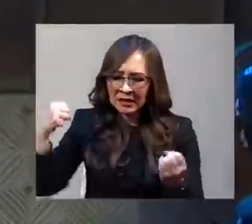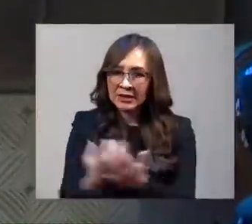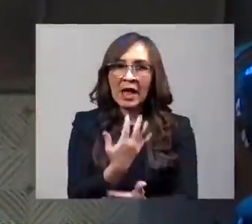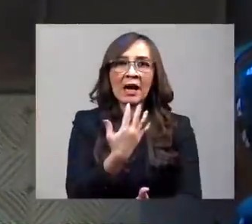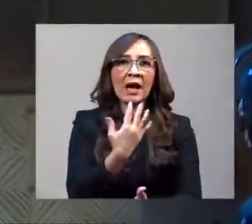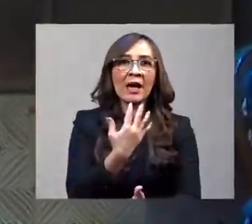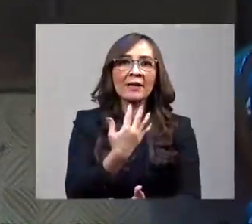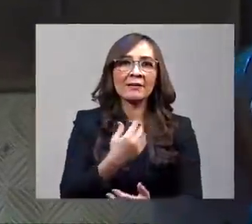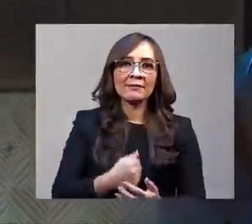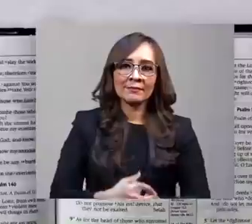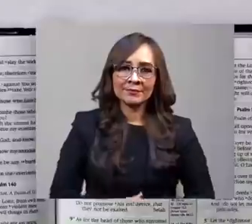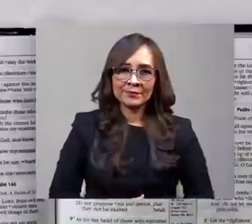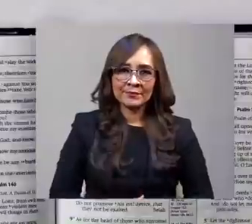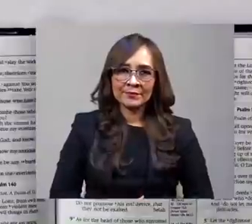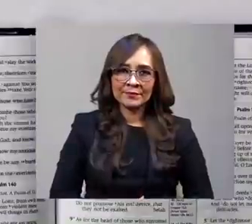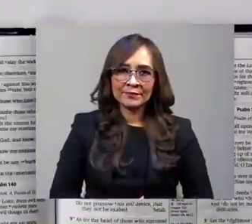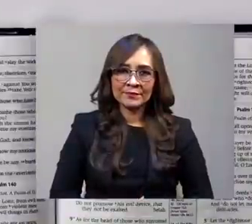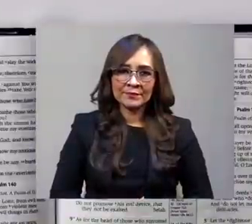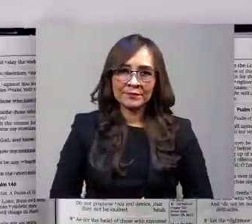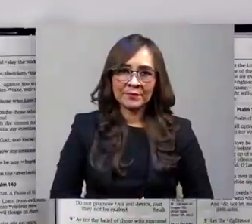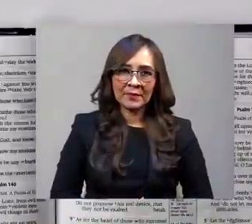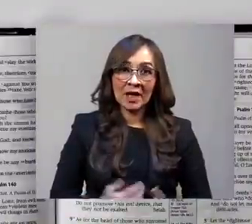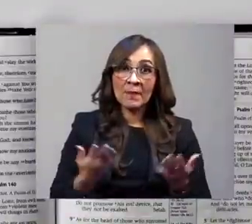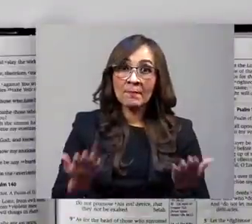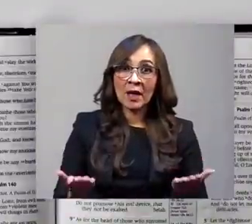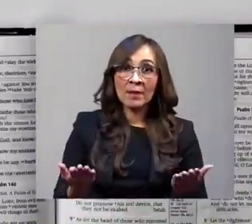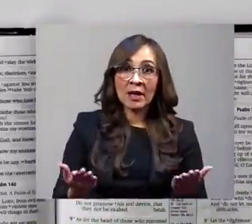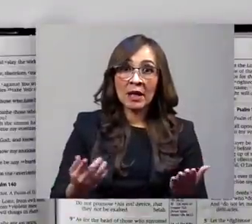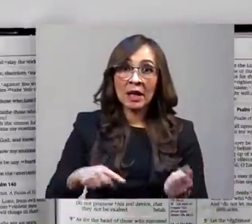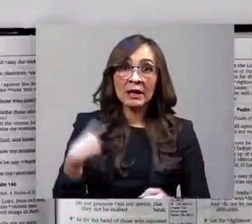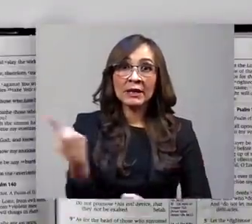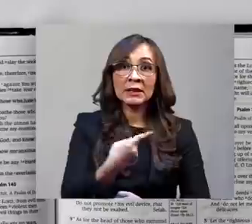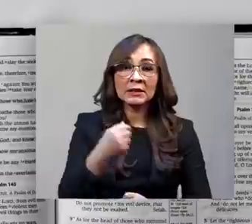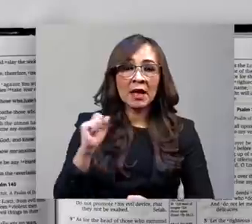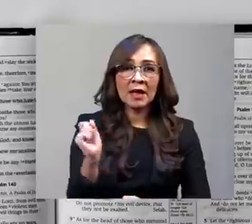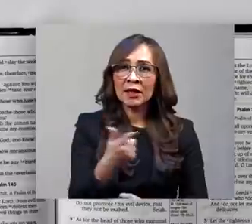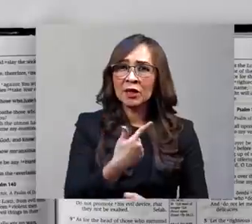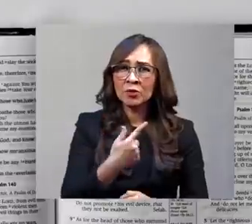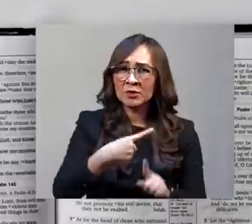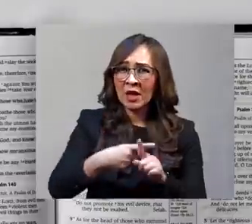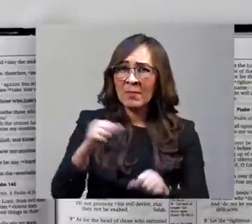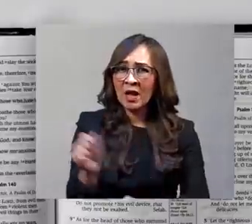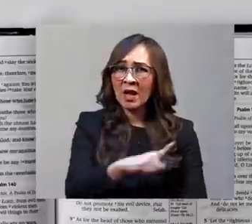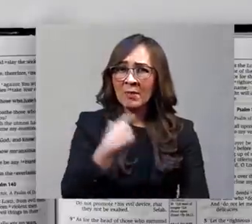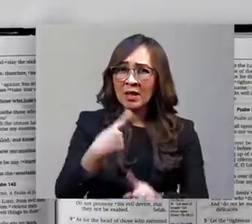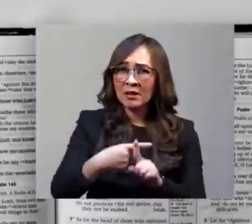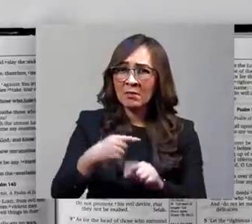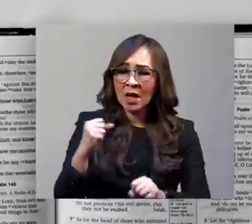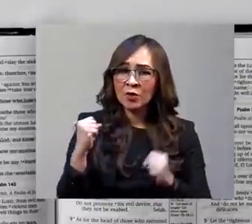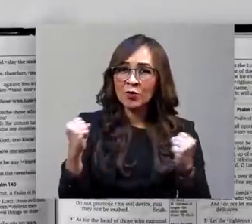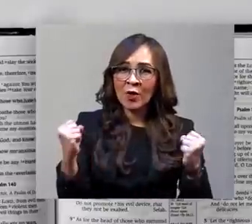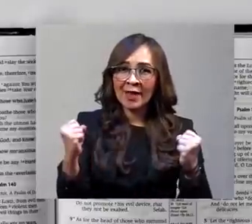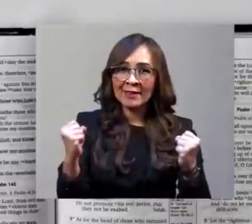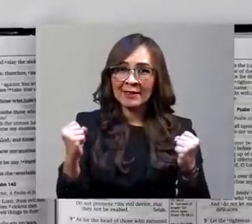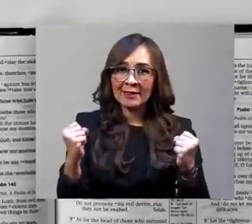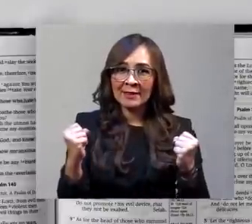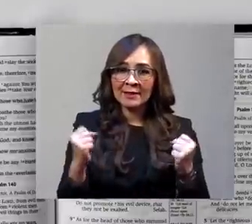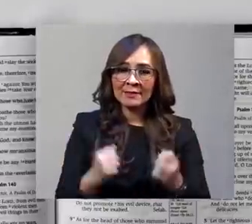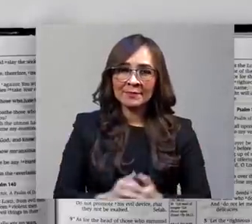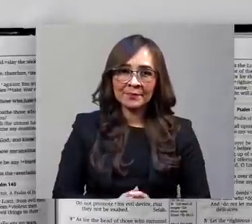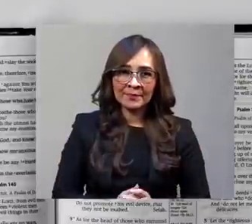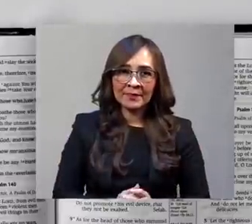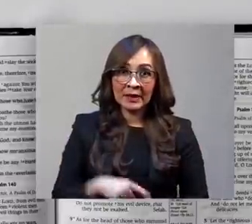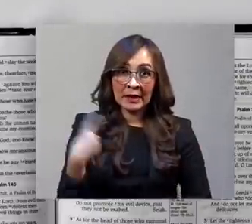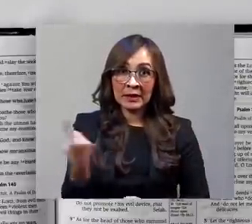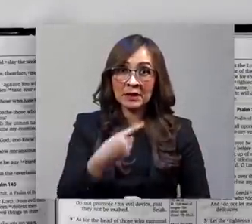iman. Yang kedua, bagaimana agar kita hidup makin lama makin kuat? Karena itu doa saya buat setiap jemaat sekalian. Kita